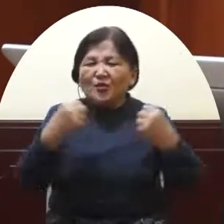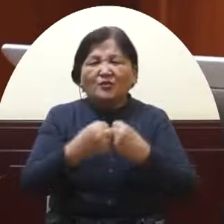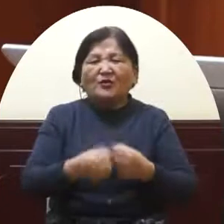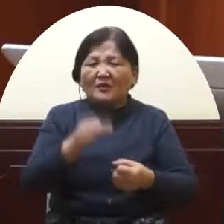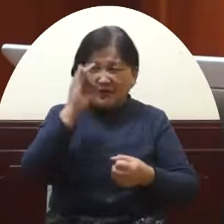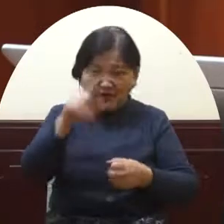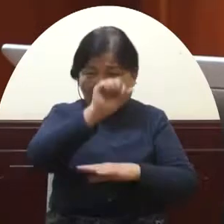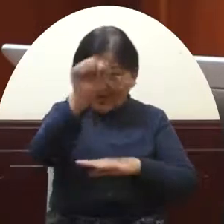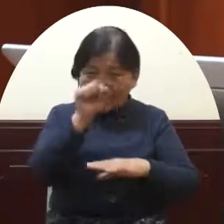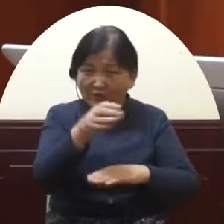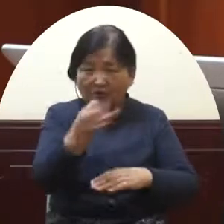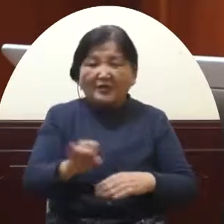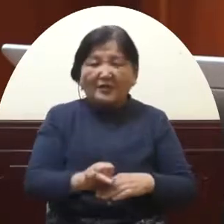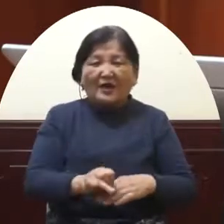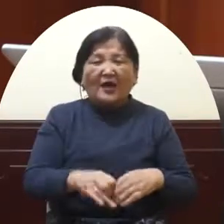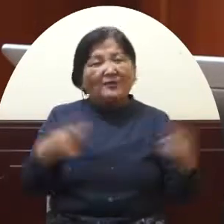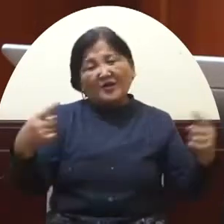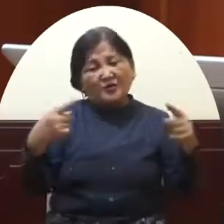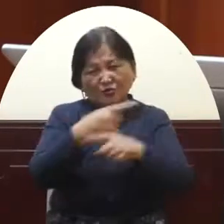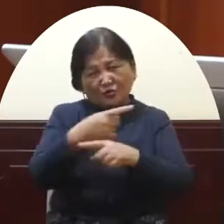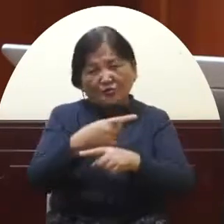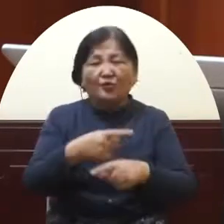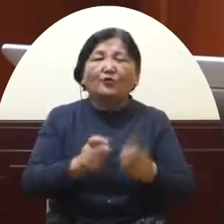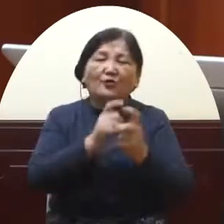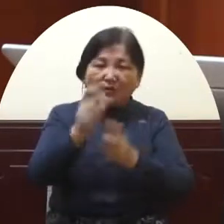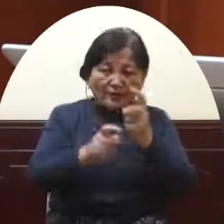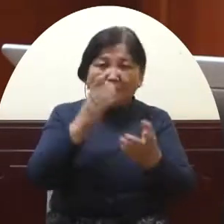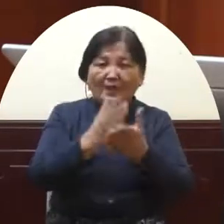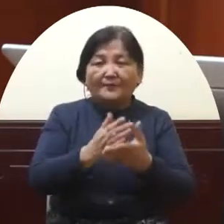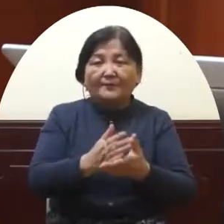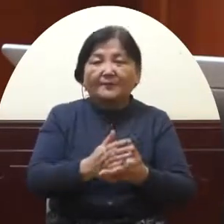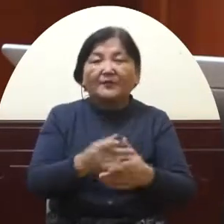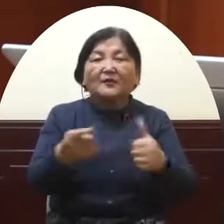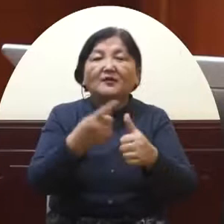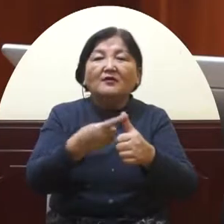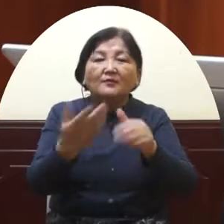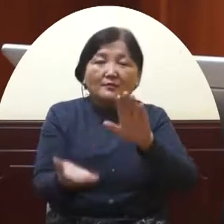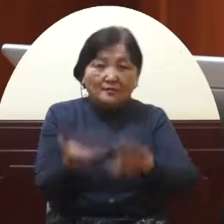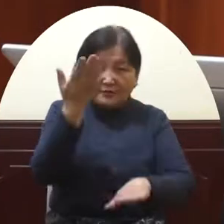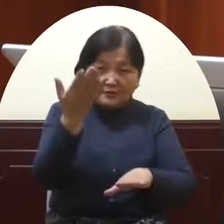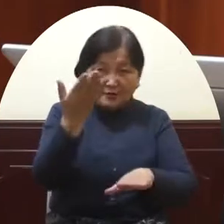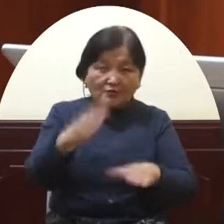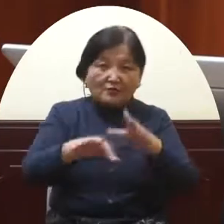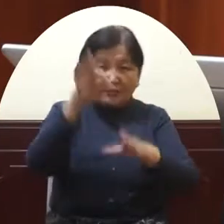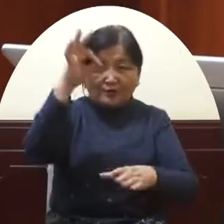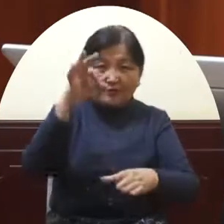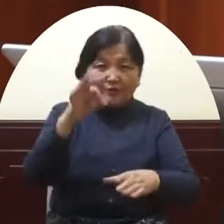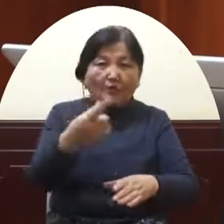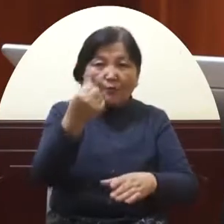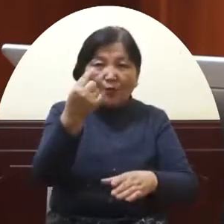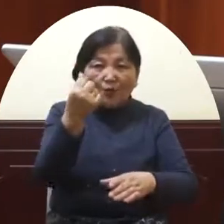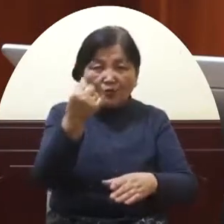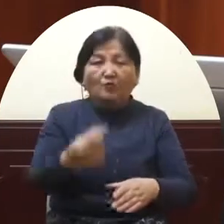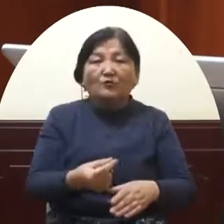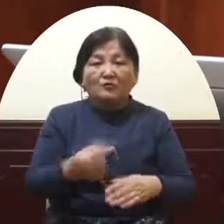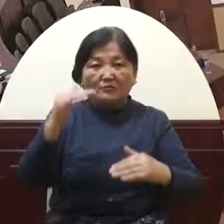асуудалтай. Дээр нь нэр дэвшигчийг сонгон шалгуулахын тулд мөнгөн шалгуур тавьж байгаа